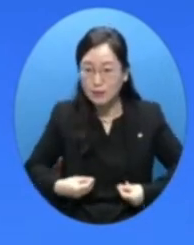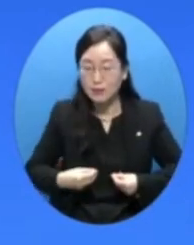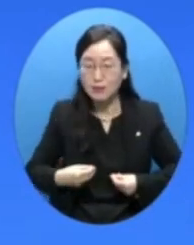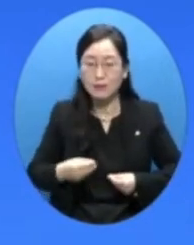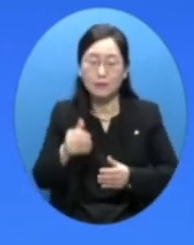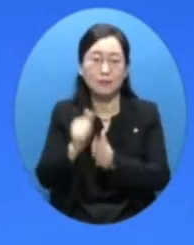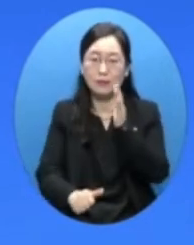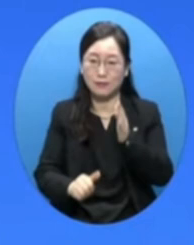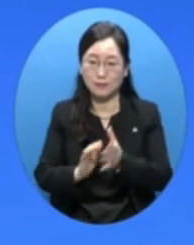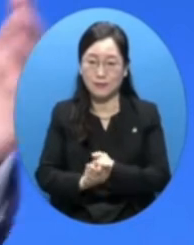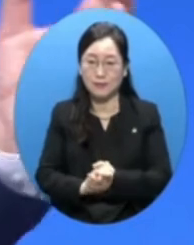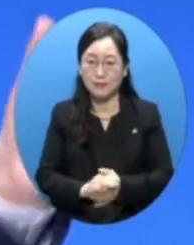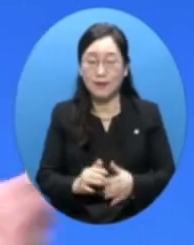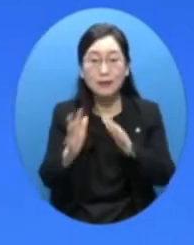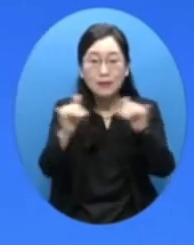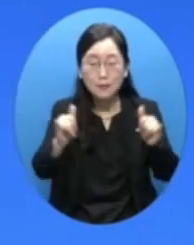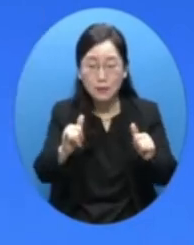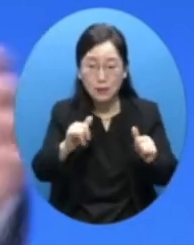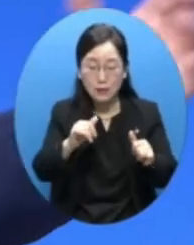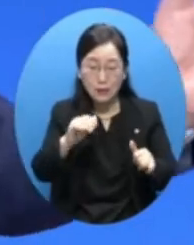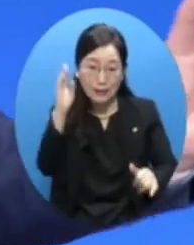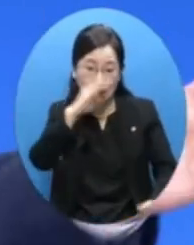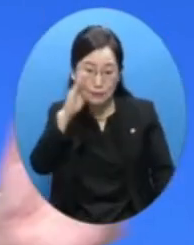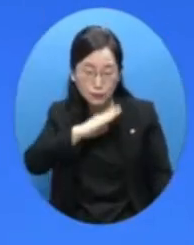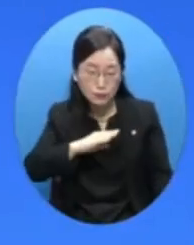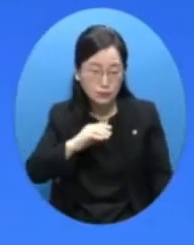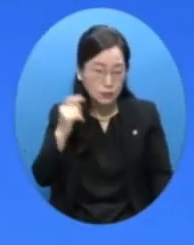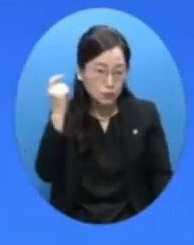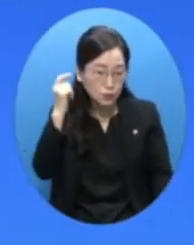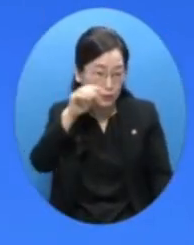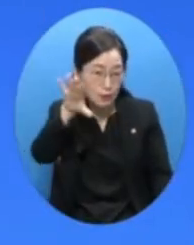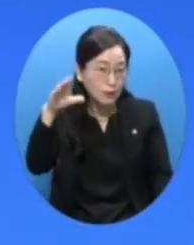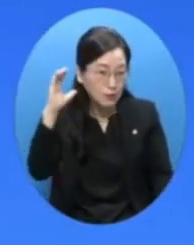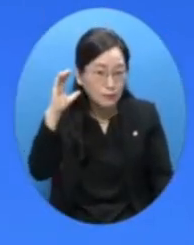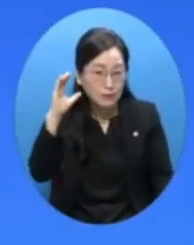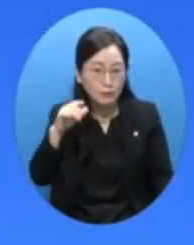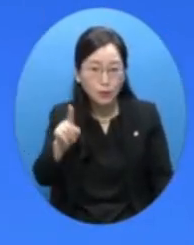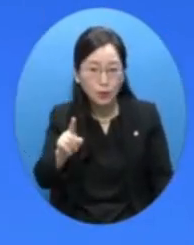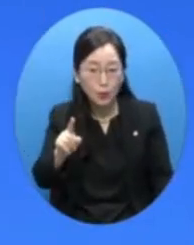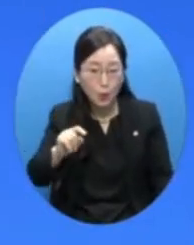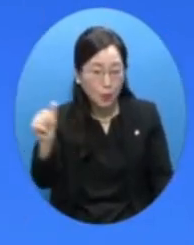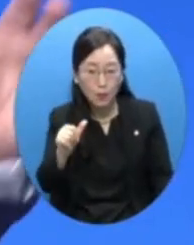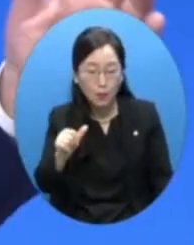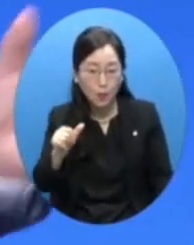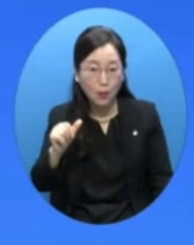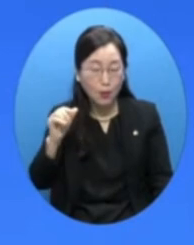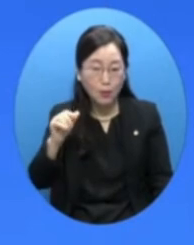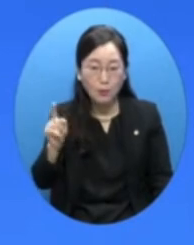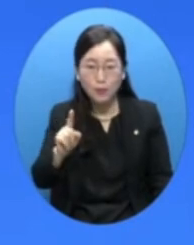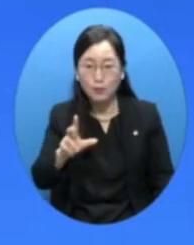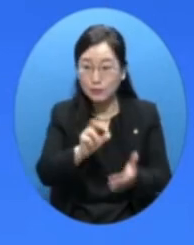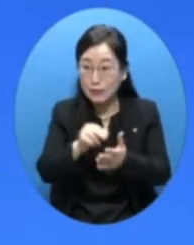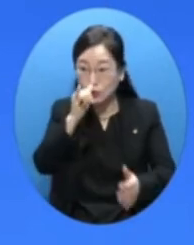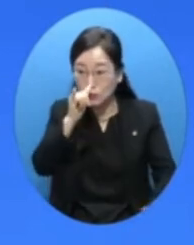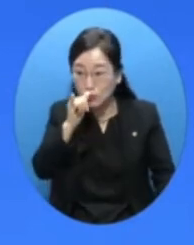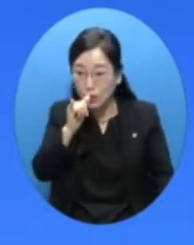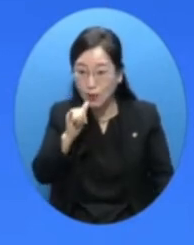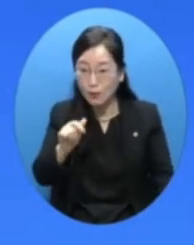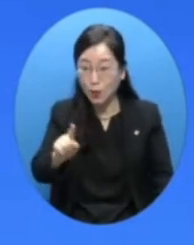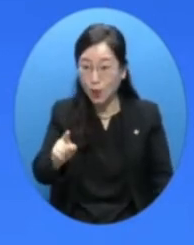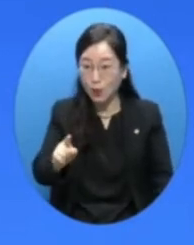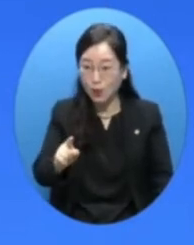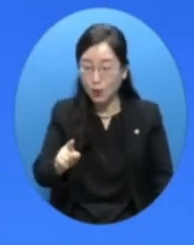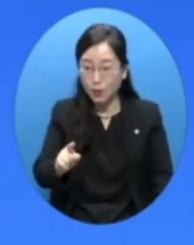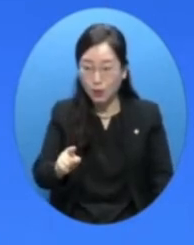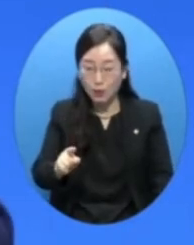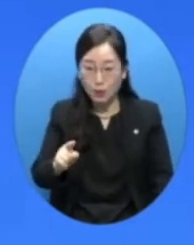것입니다. 사람들은 좋지 않은 소식을 전하는 데는 굉장히 빠릅니다. 그래서 문제가 있다면 사람들이 문제 보고 같이